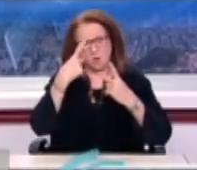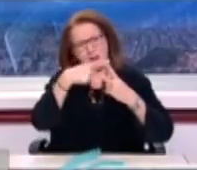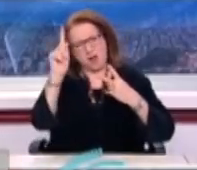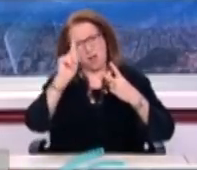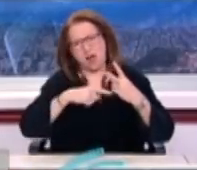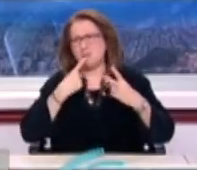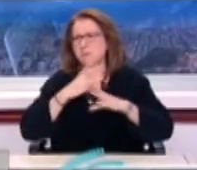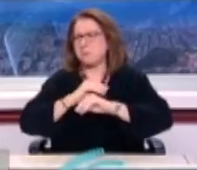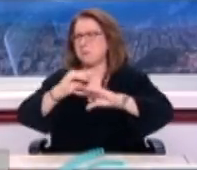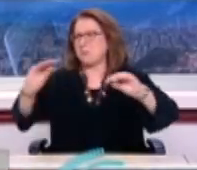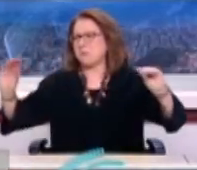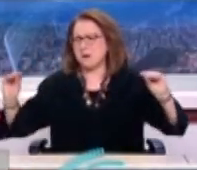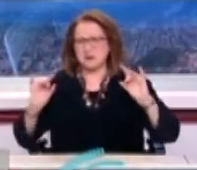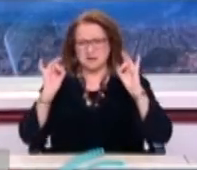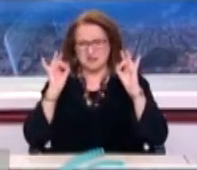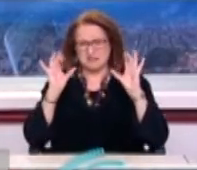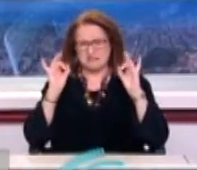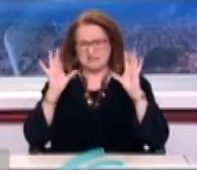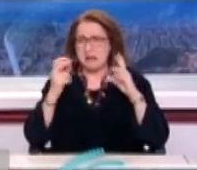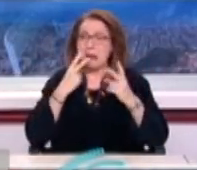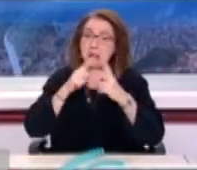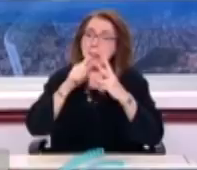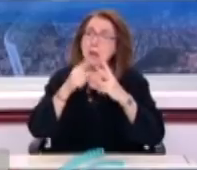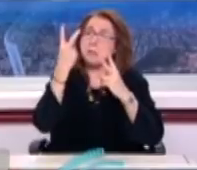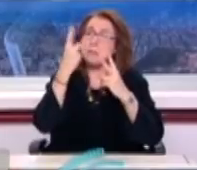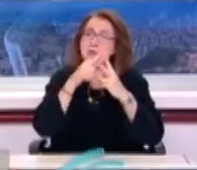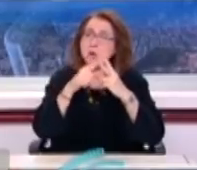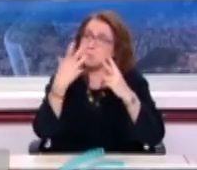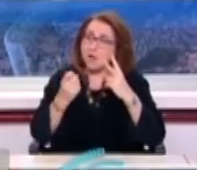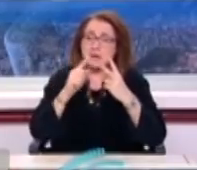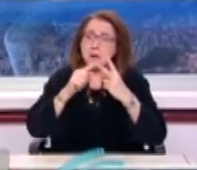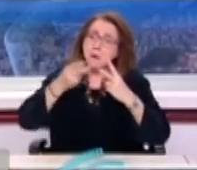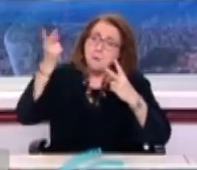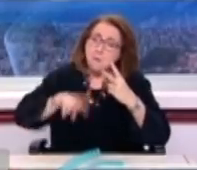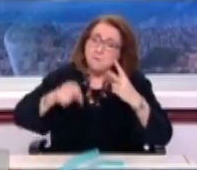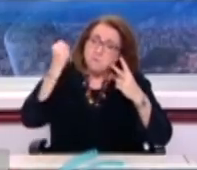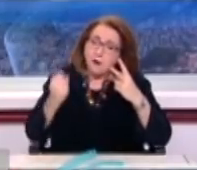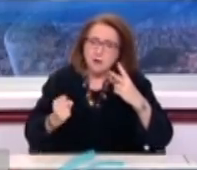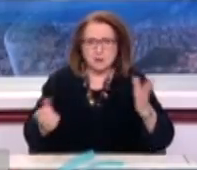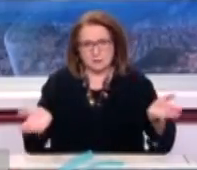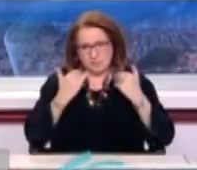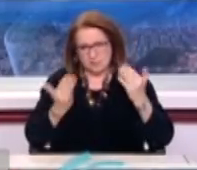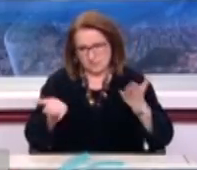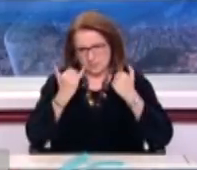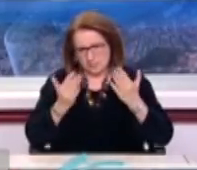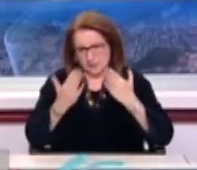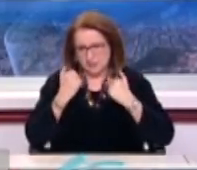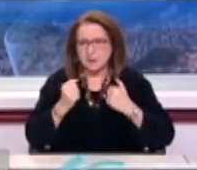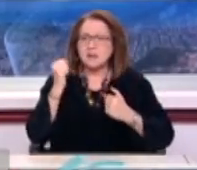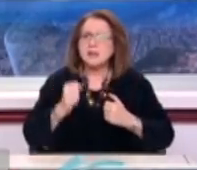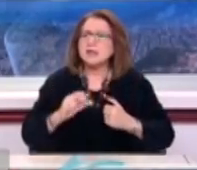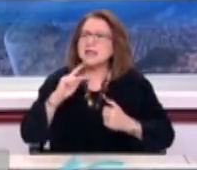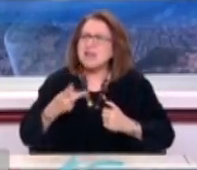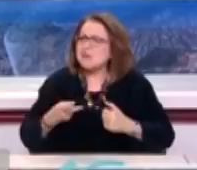δύο ποικιλίες οι οποίες είναι πιο θανατηφόρα η μία από την άλλη, όπως ακούγεται το τελευταίο 24ωρο, και μεταδίδεται και από άτομα που έχουν